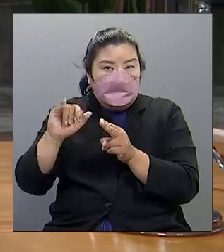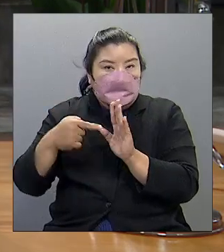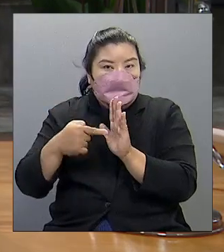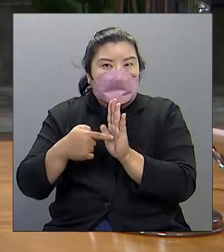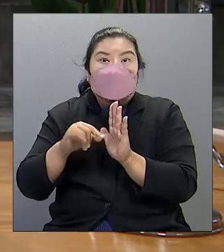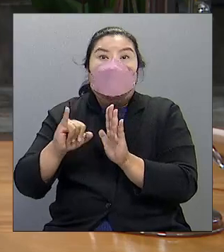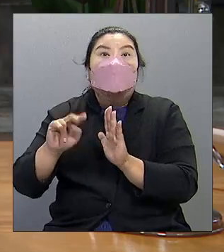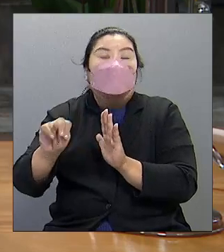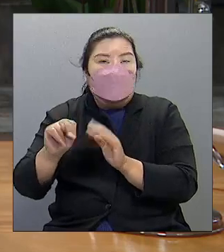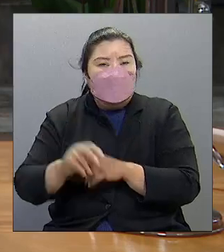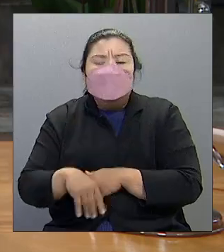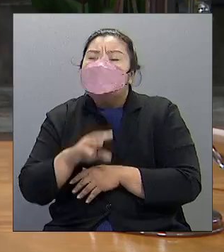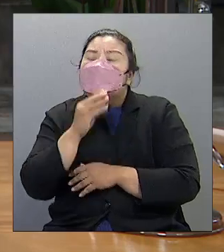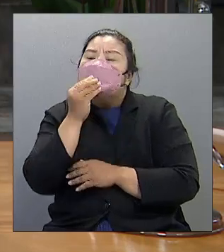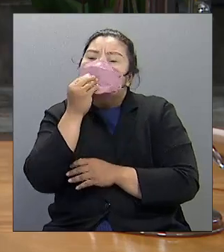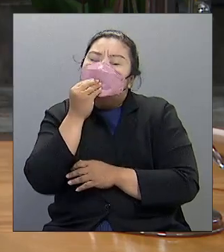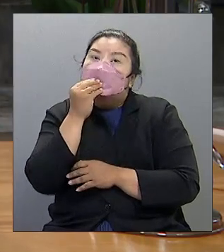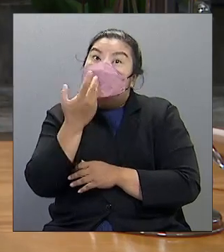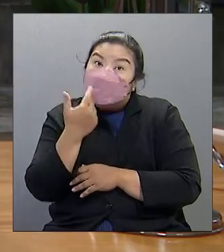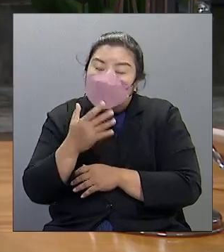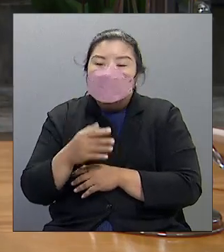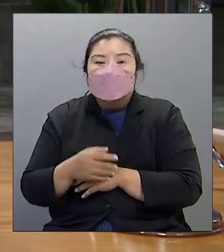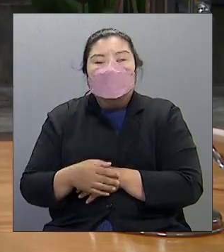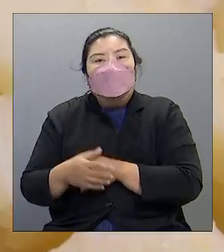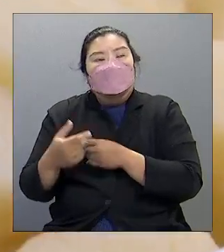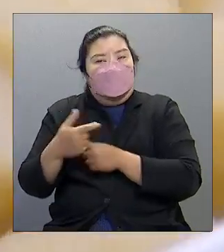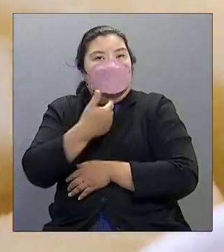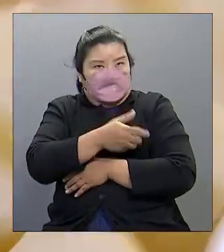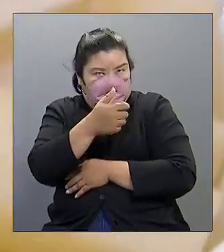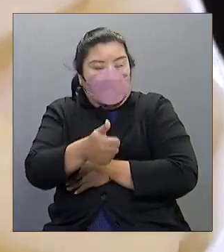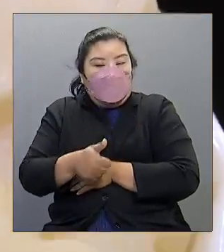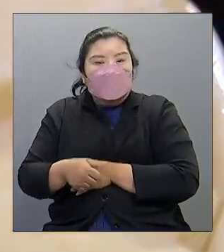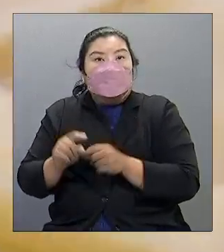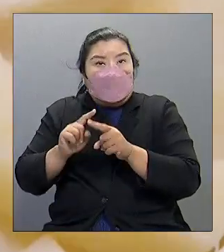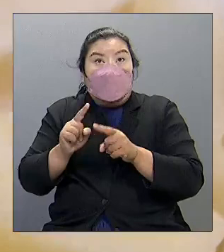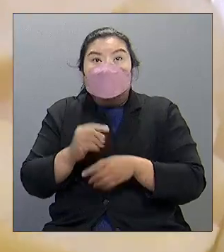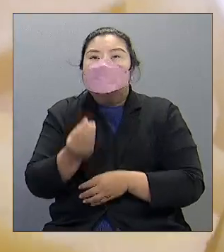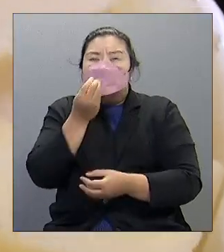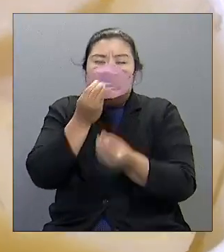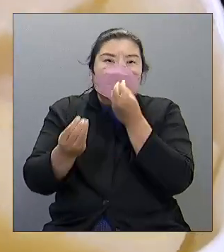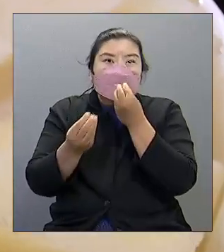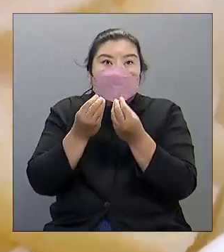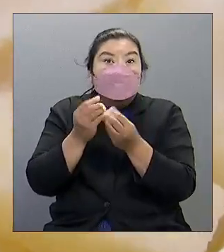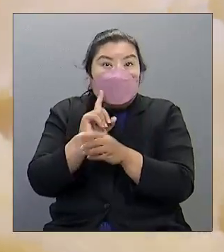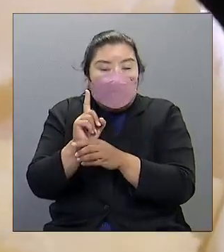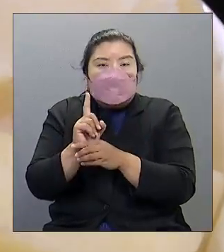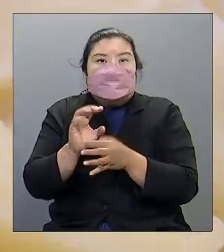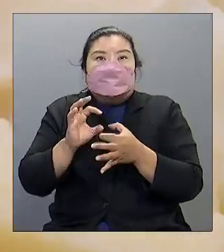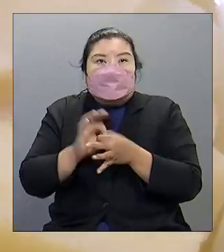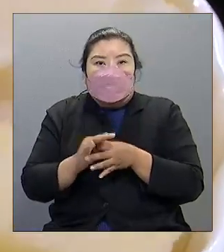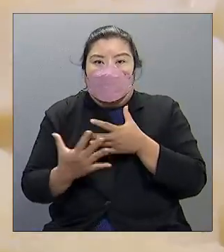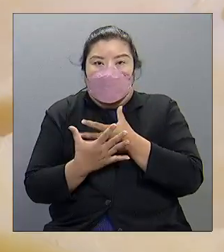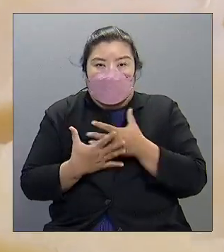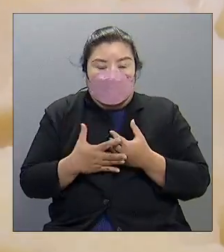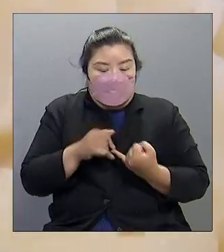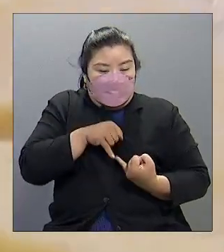ถ้ากกลนนน้ล่างกายสามารถขับออกได้ทางปดศว้าแต่ถากกิปริมัมาก tutor้ใ้นจะชดไป engineerอยเลอแง